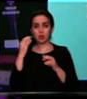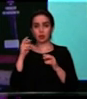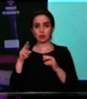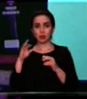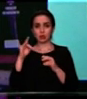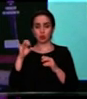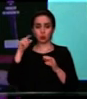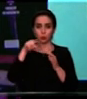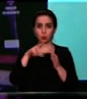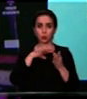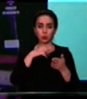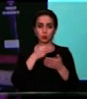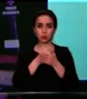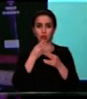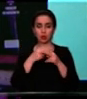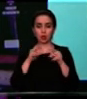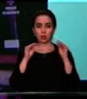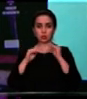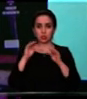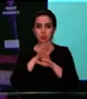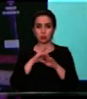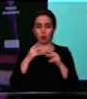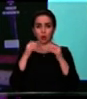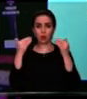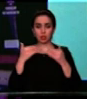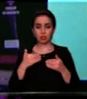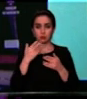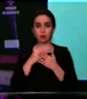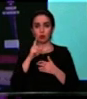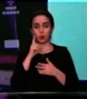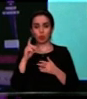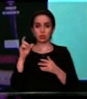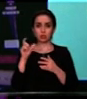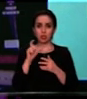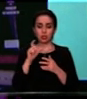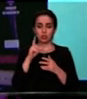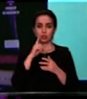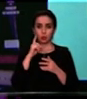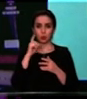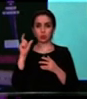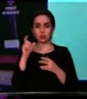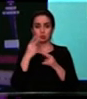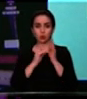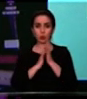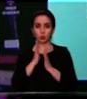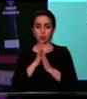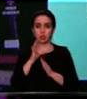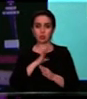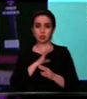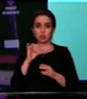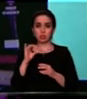yadrogacha bo'lgan organizmlar, yadrosi to'liq shakllanmagan organizmlar, ko'k yashil suvutlari yoki sianobakteriyalar